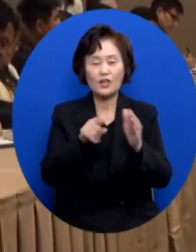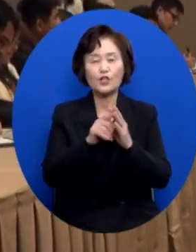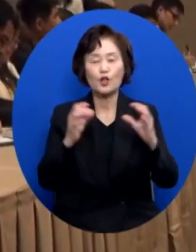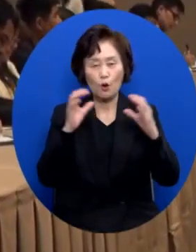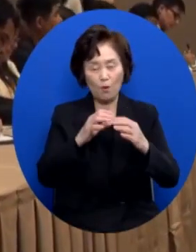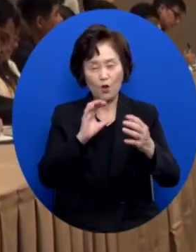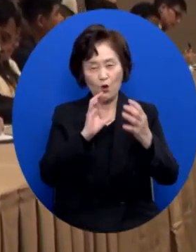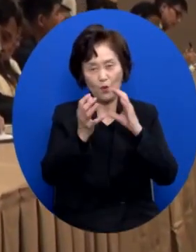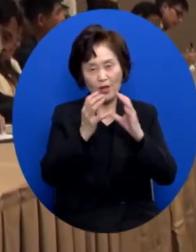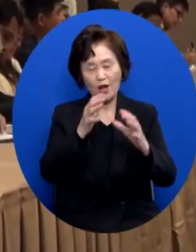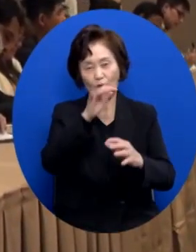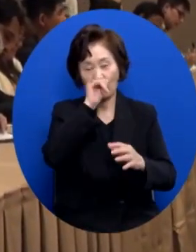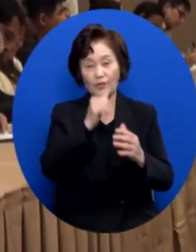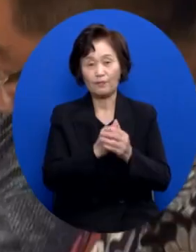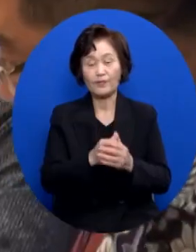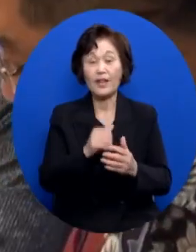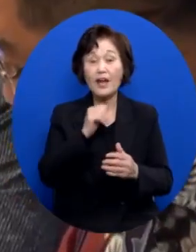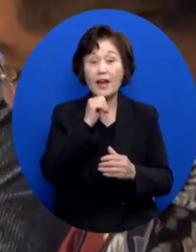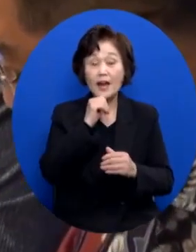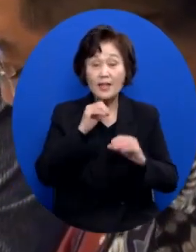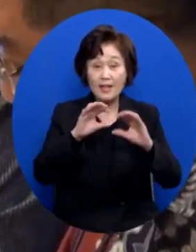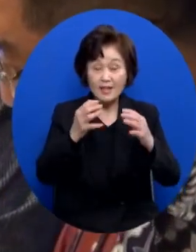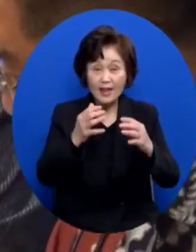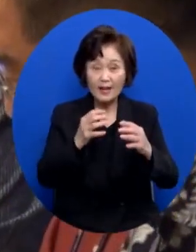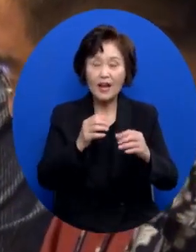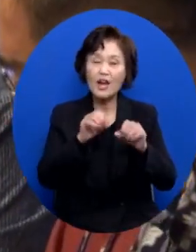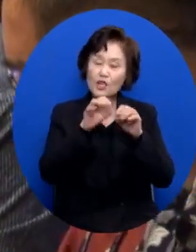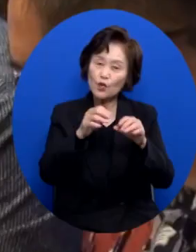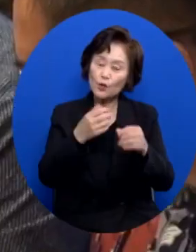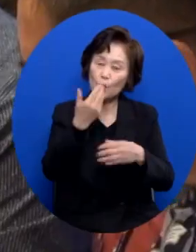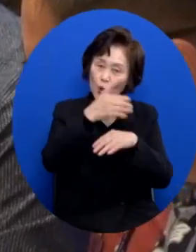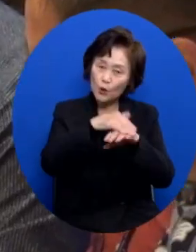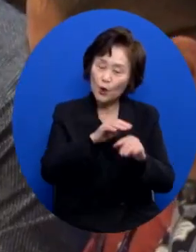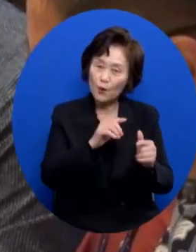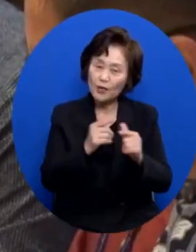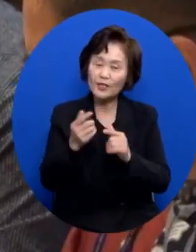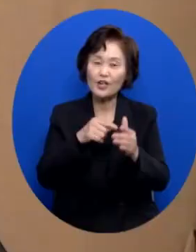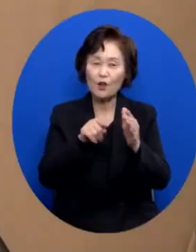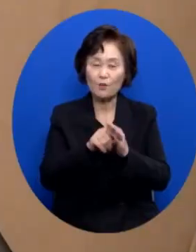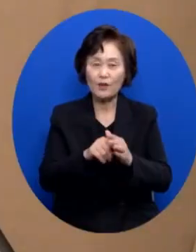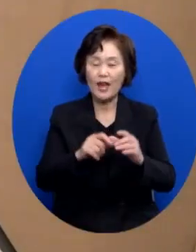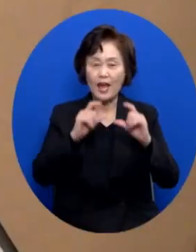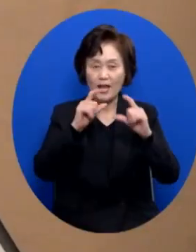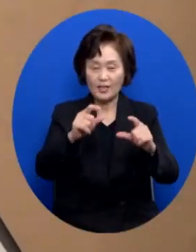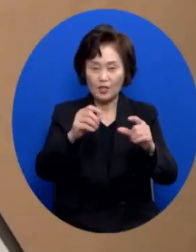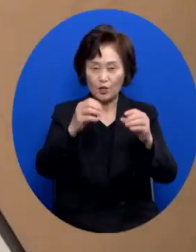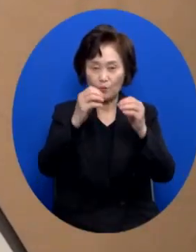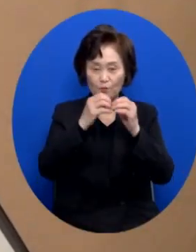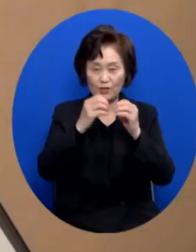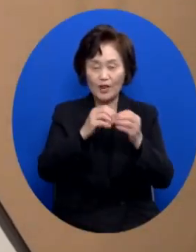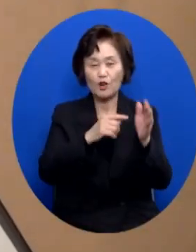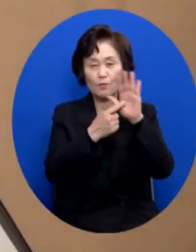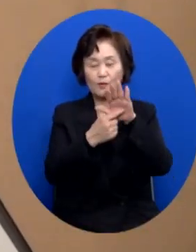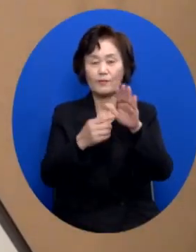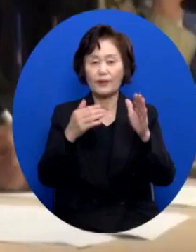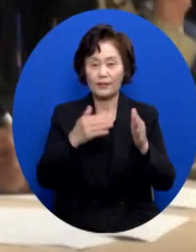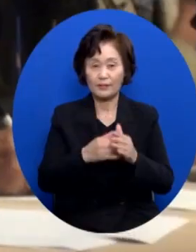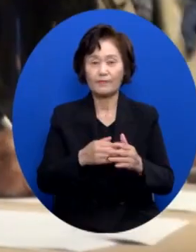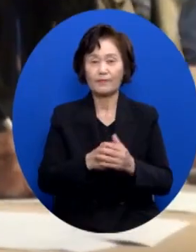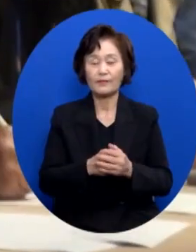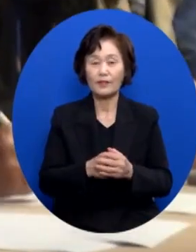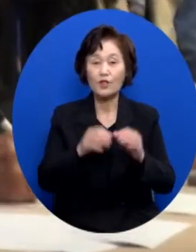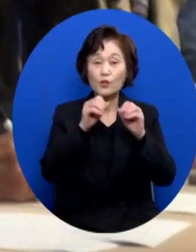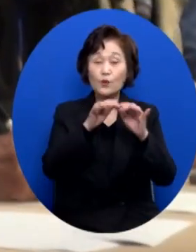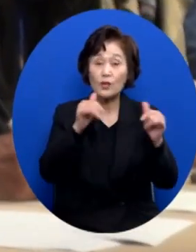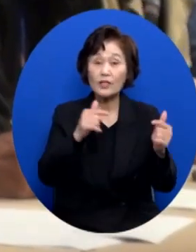참석자들은 비서구권 선교 전략 강화와 실천을 위한 선언문을 발표했습니다 현지인들이 현지 선교의 주체가 될 수 있도록